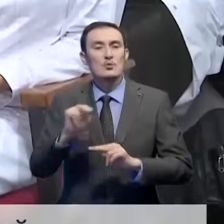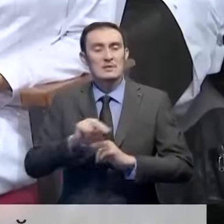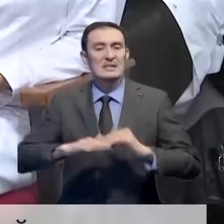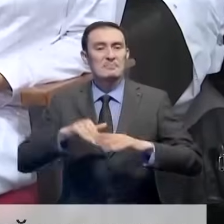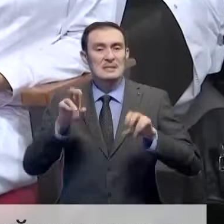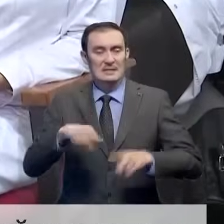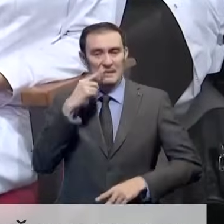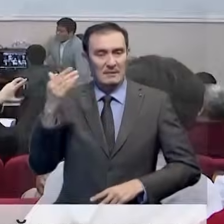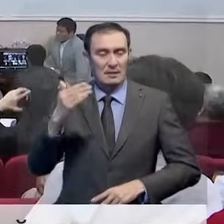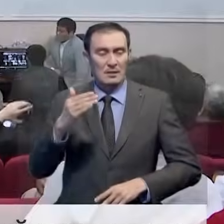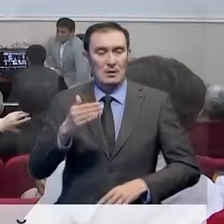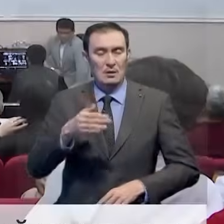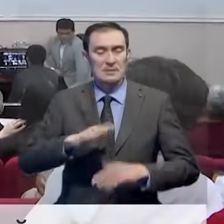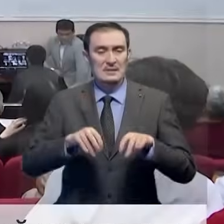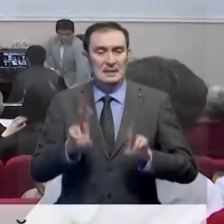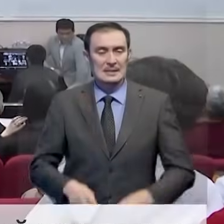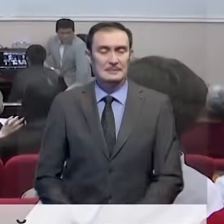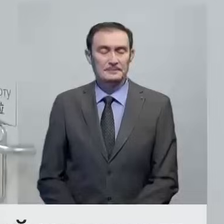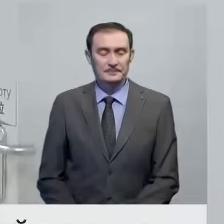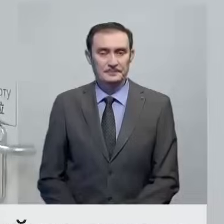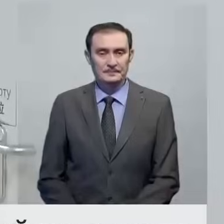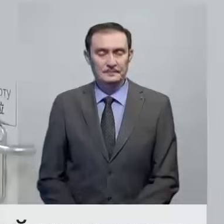специалистов, считают эксперты.